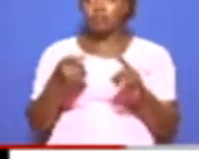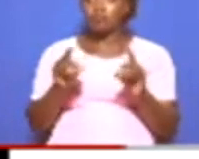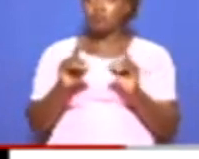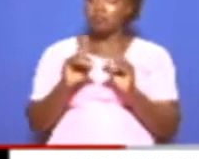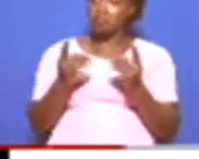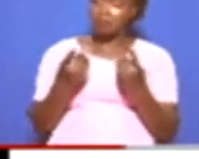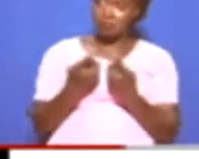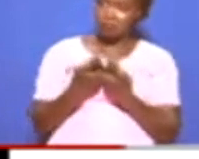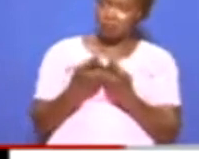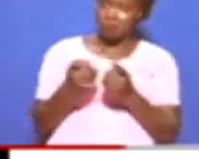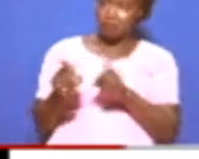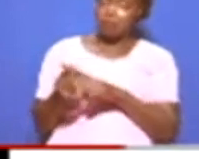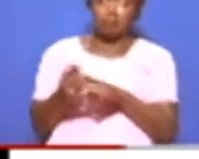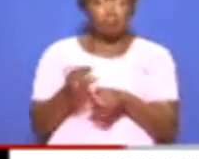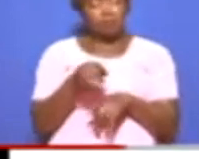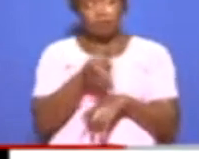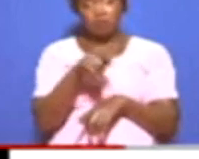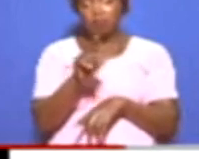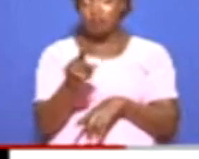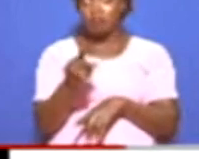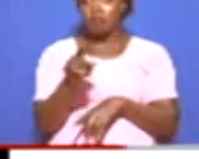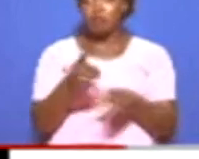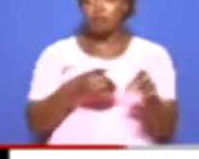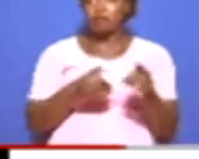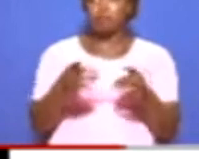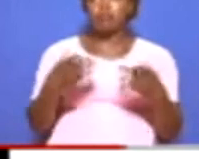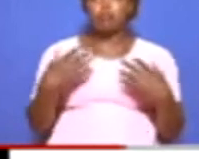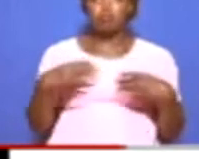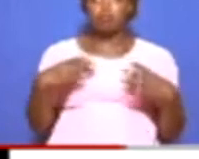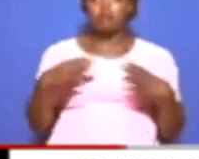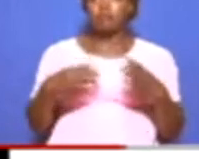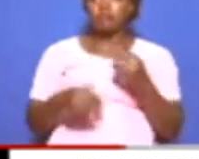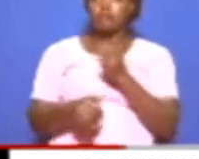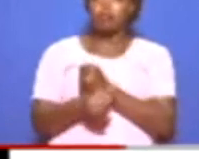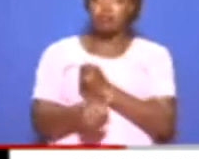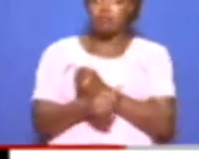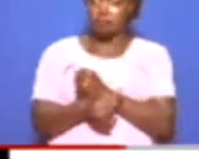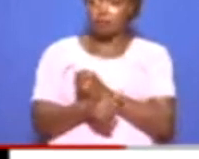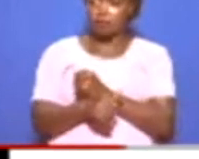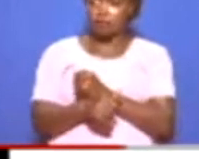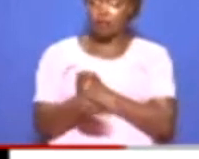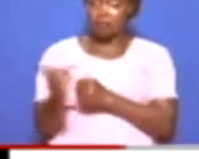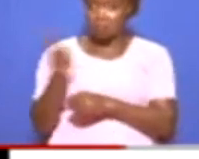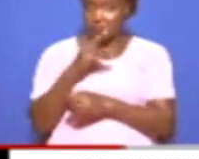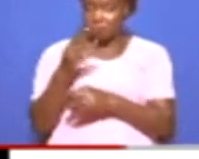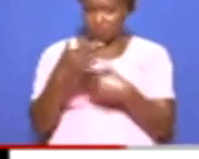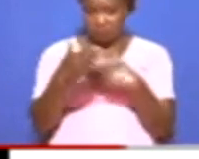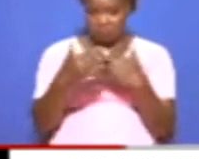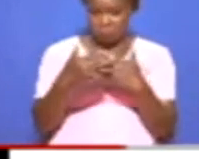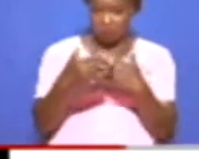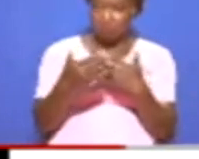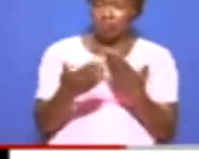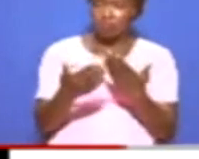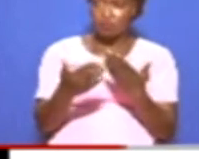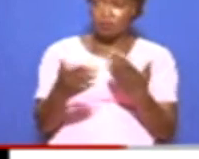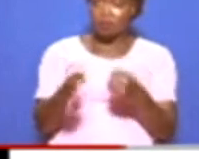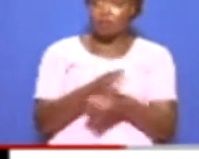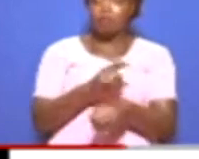na hata nyinyi wanahabari pia muelekeze wananchi hatari iliyoko kukaribia chombo hiki mara kwa mara.